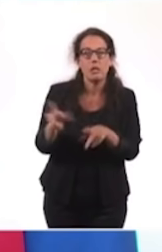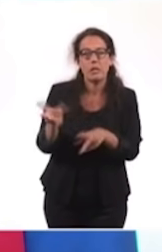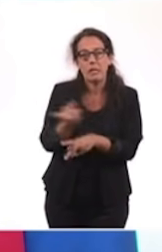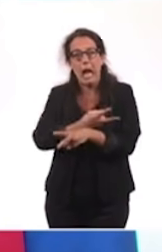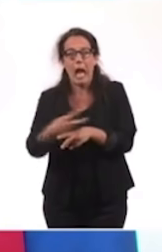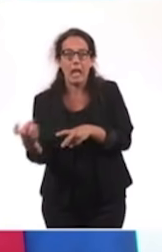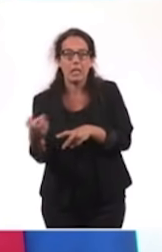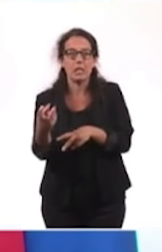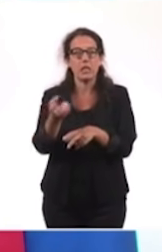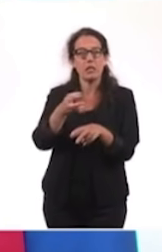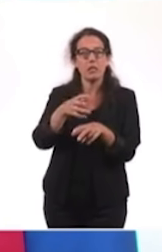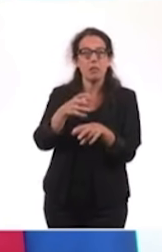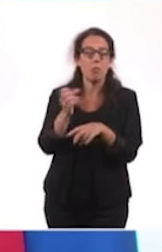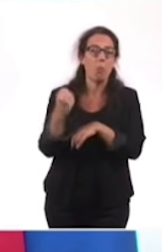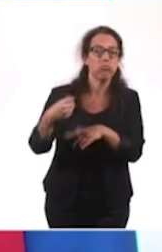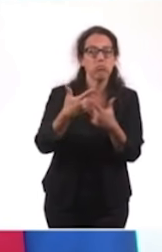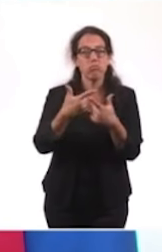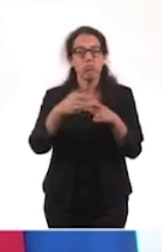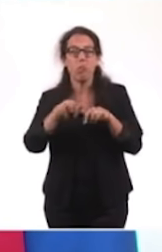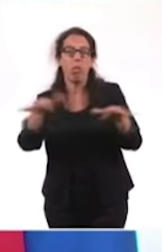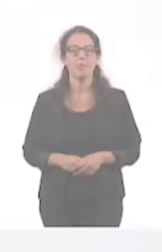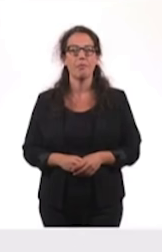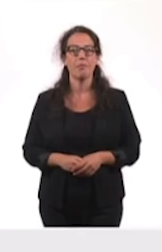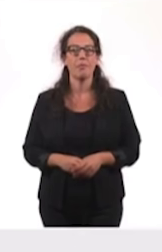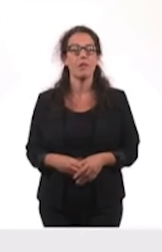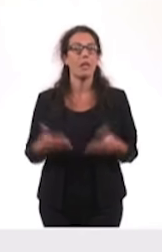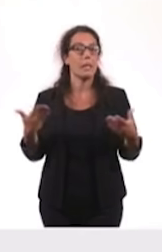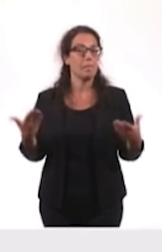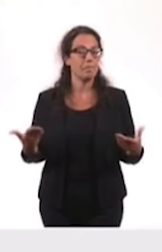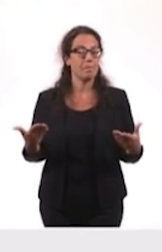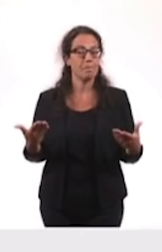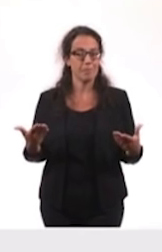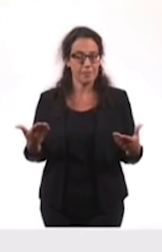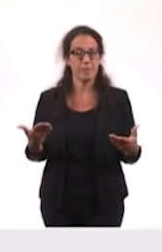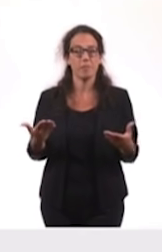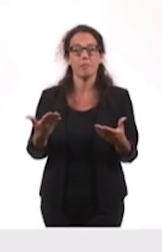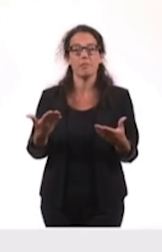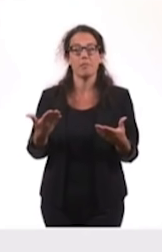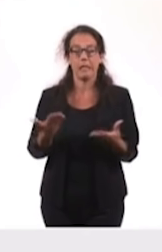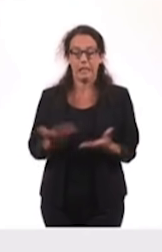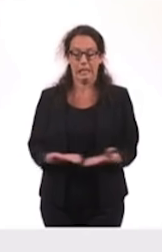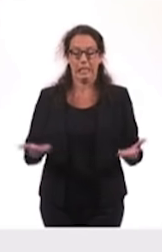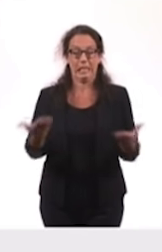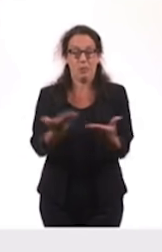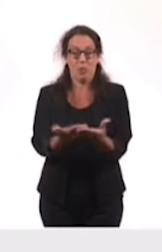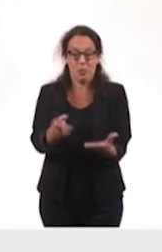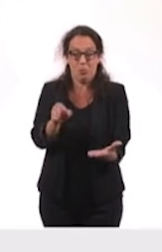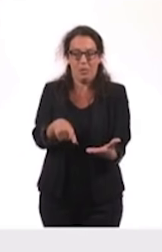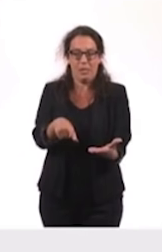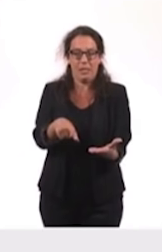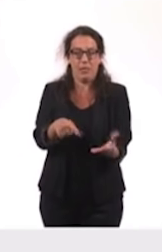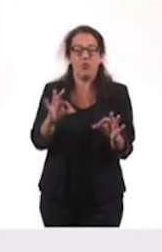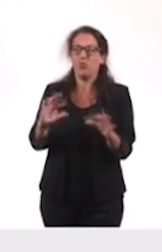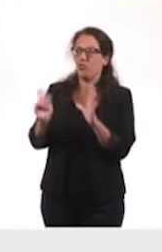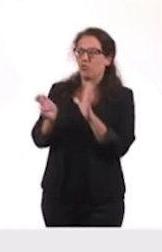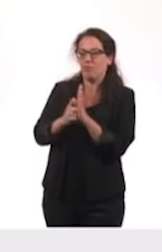la désinvolture, les nouvelles sont plutôt bonnes. Nous en sommes là où nous espérions nous trouver à la fin du